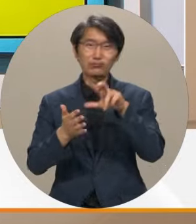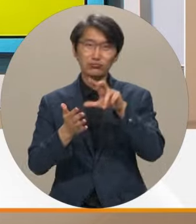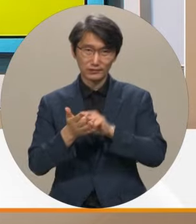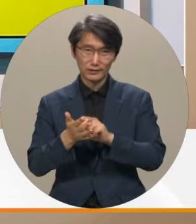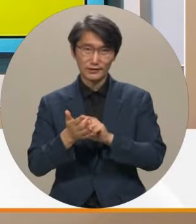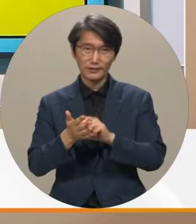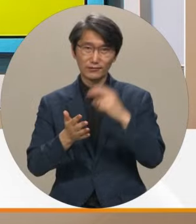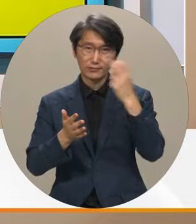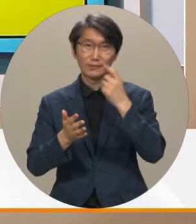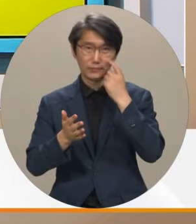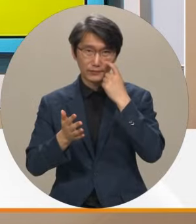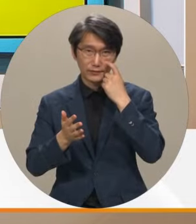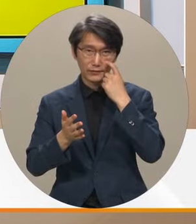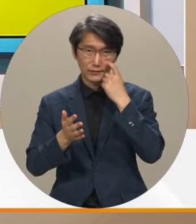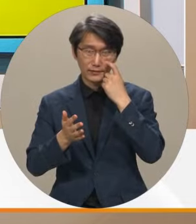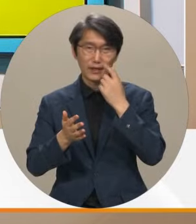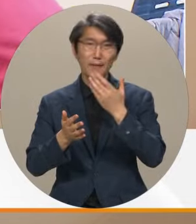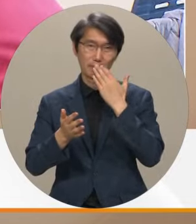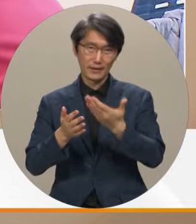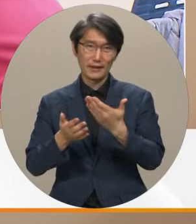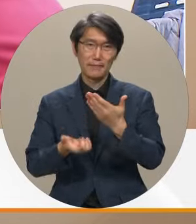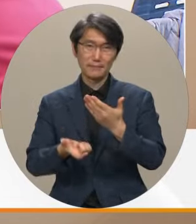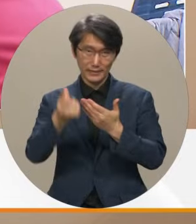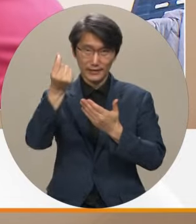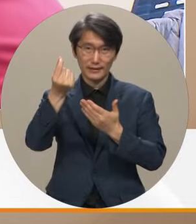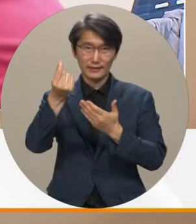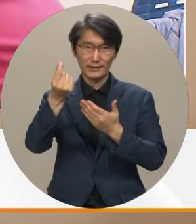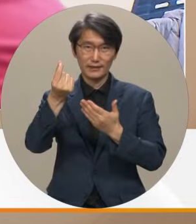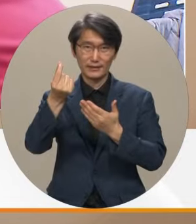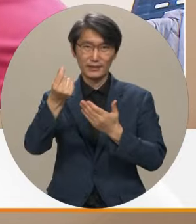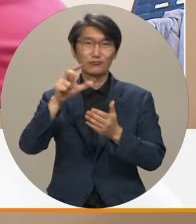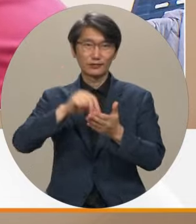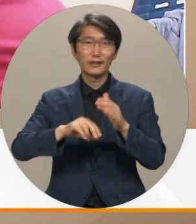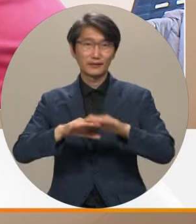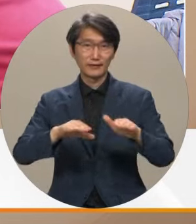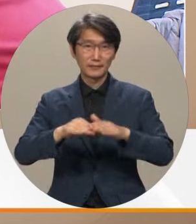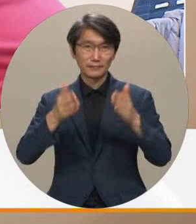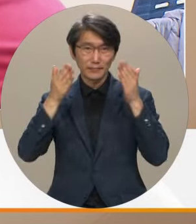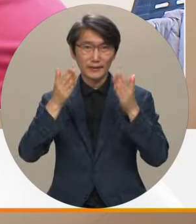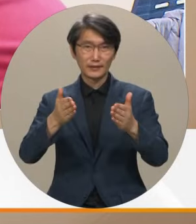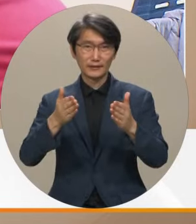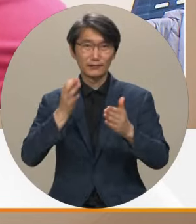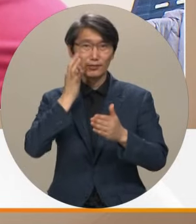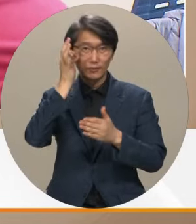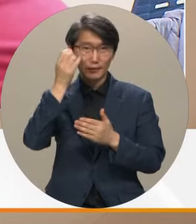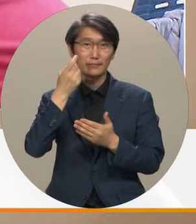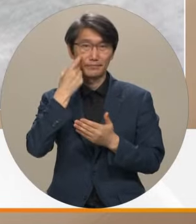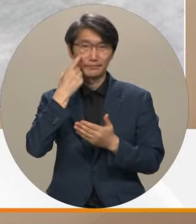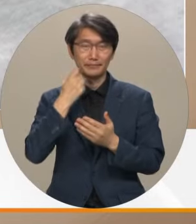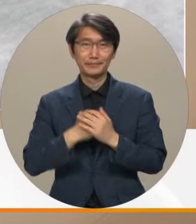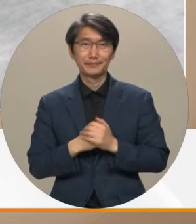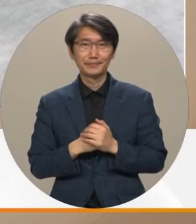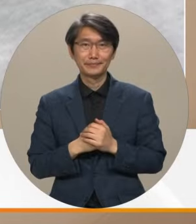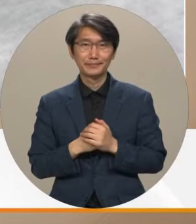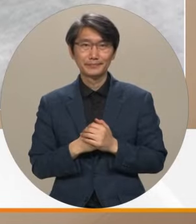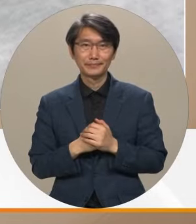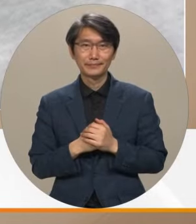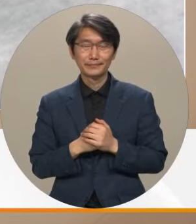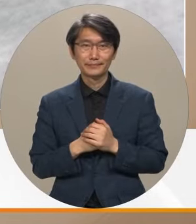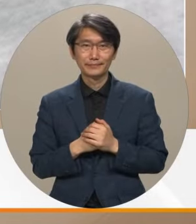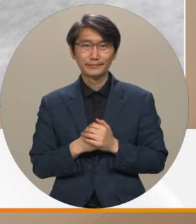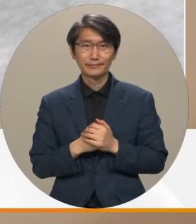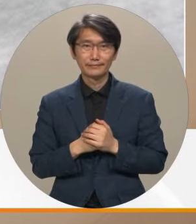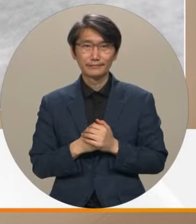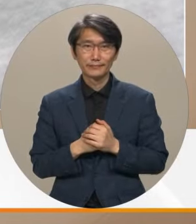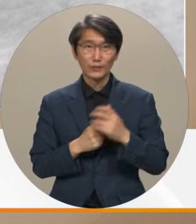문제들을 검토를 해서 최대한 빠른 시일 내에 문제를 해결하는 방향으로 제가 노력을 하겠습니다. 네.